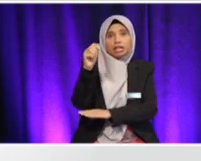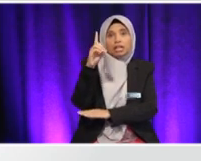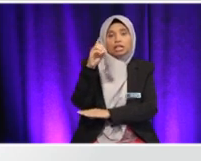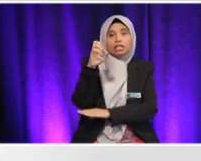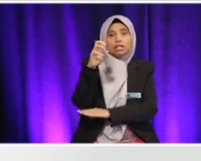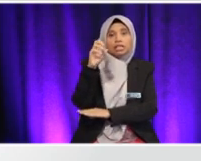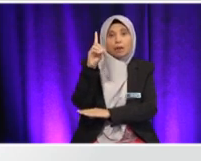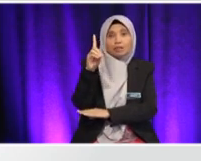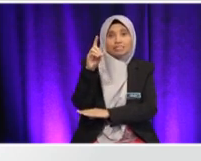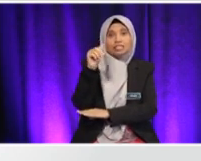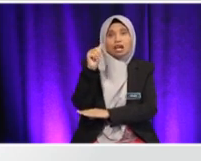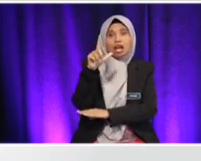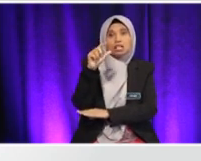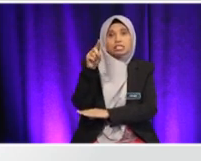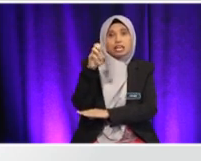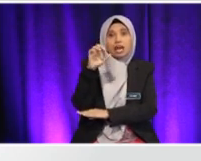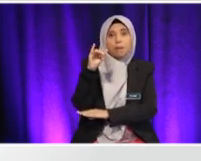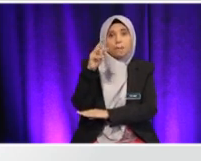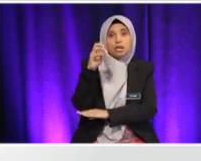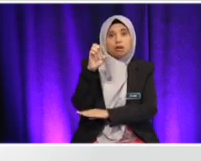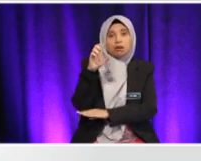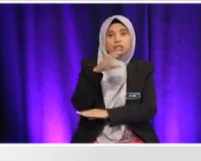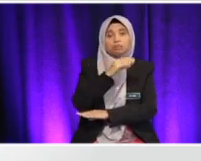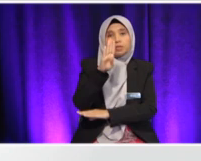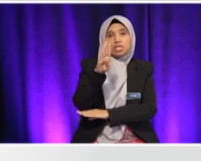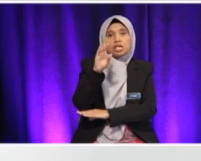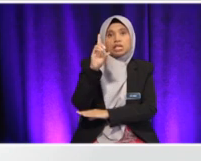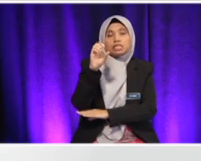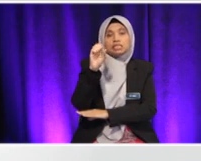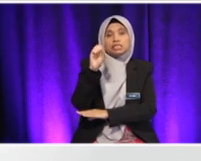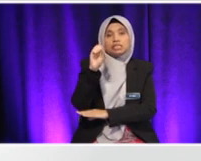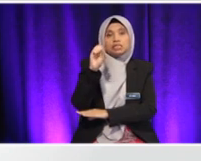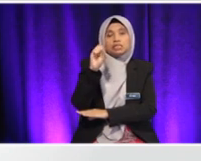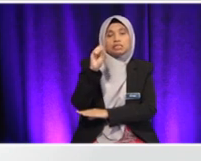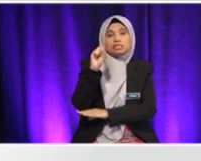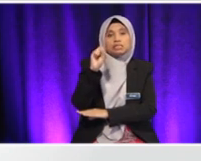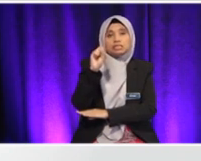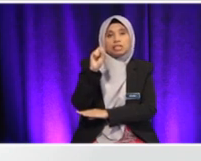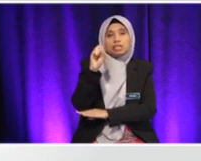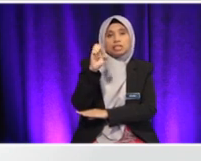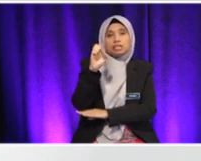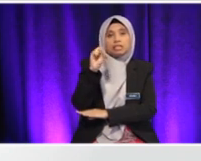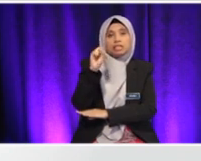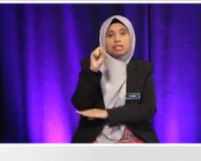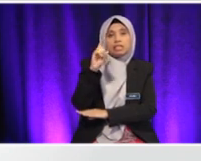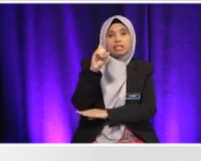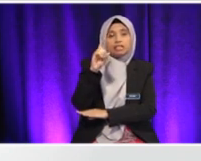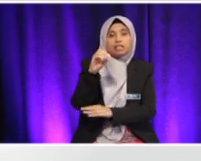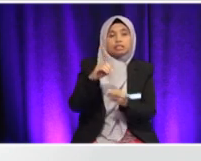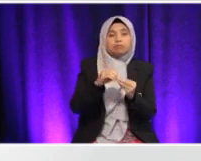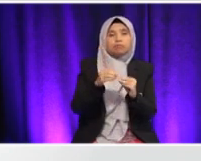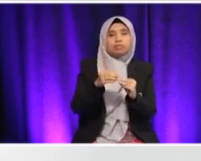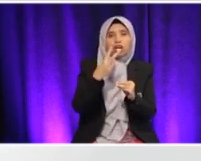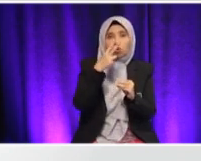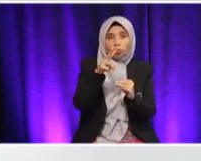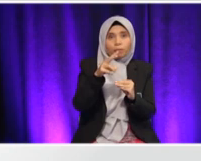adalah dimensi bascular berdasarkan jadwal 5 padankan jenis dimensi dengan pernyataan situasi yang